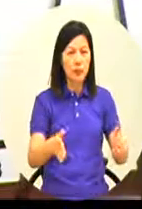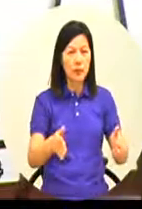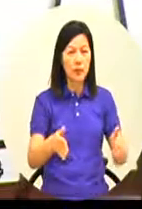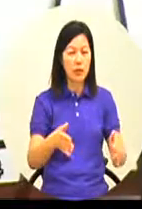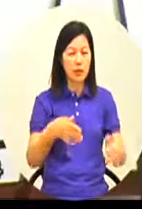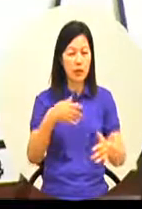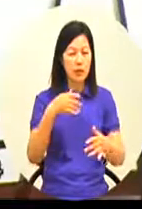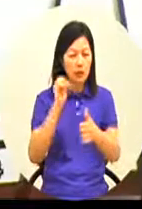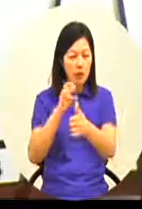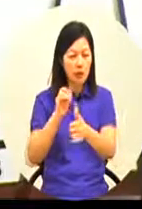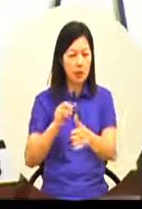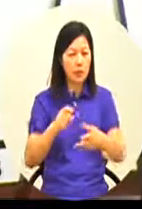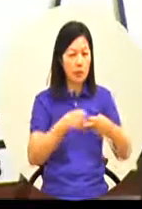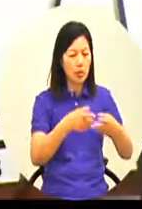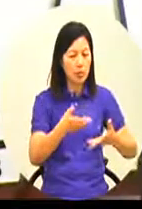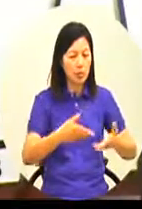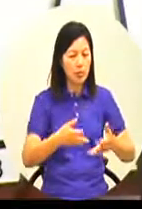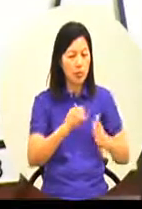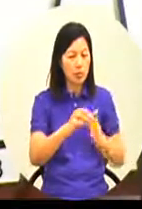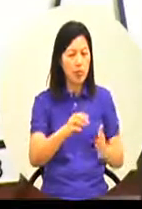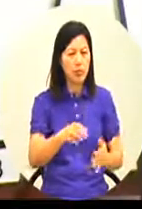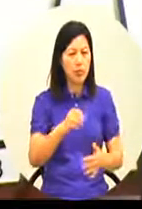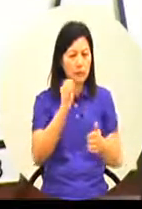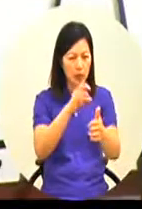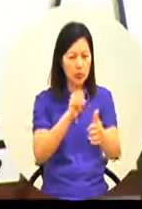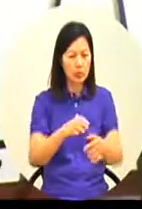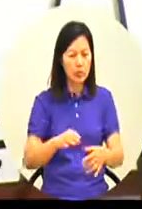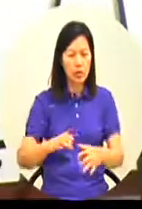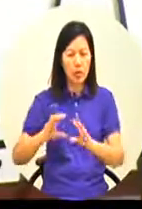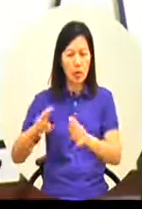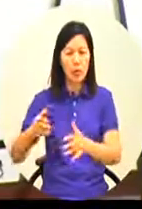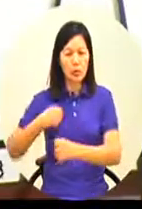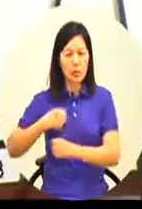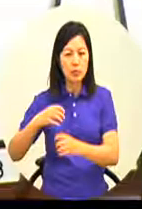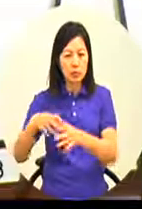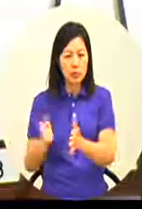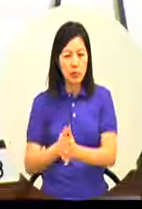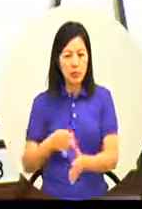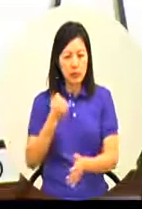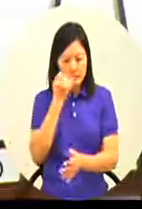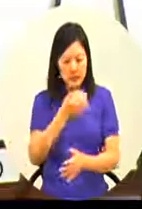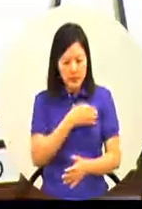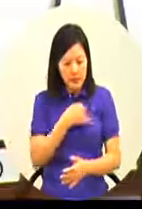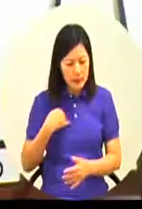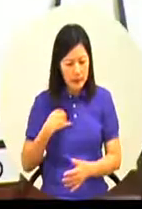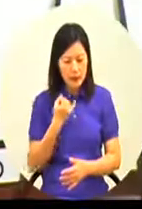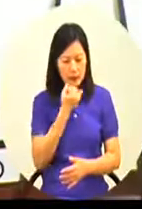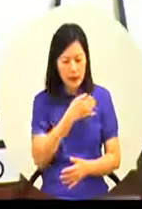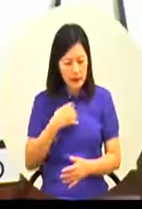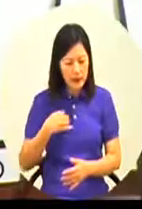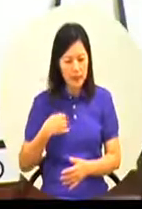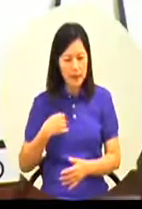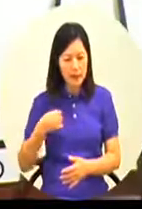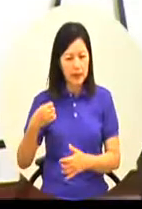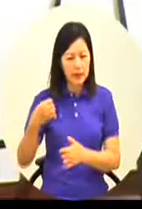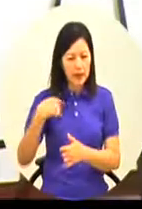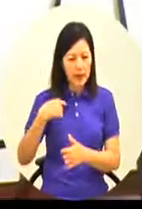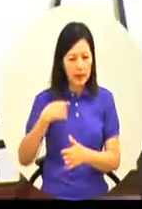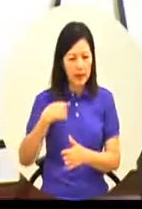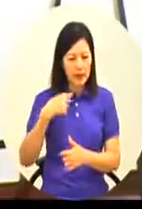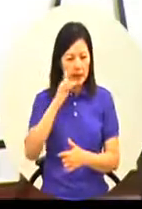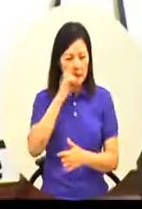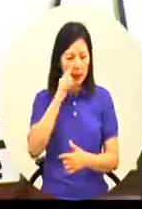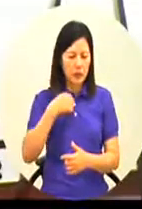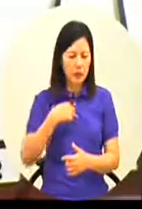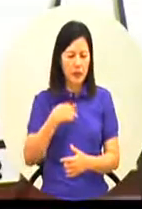务局听，跟公务局说，其实国防部可能把我们当作凯子哥，同时我其实也在